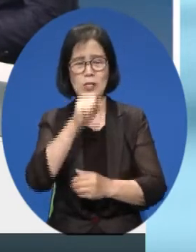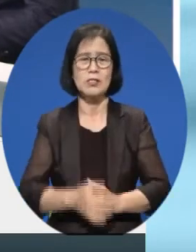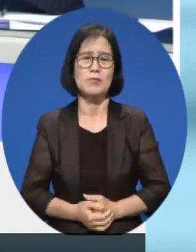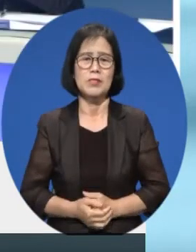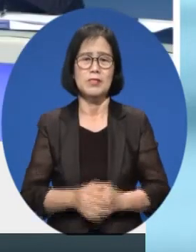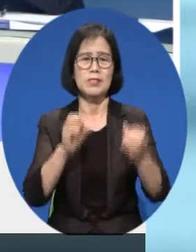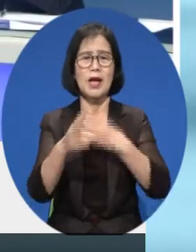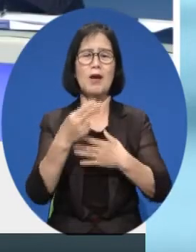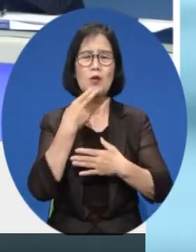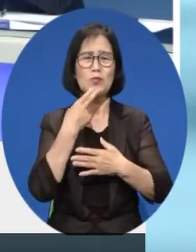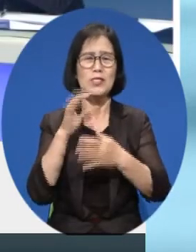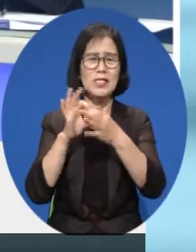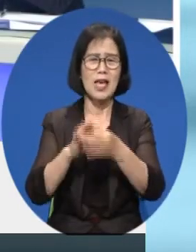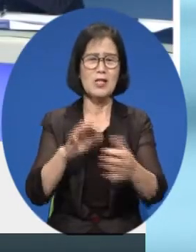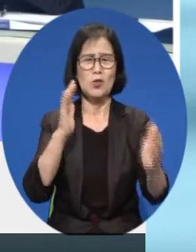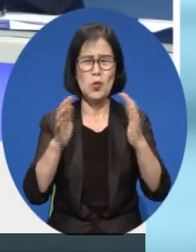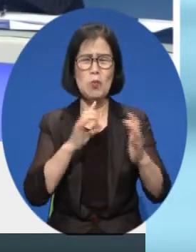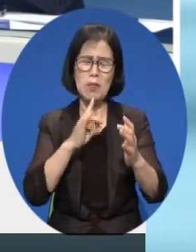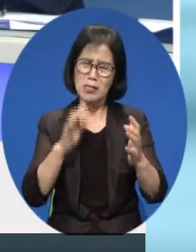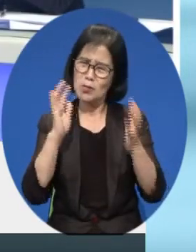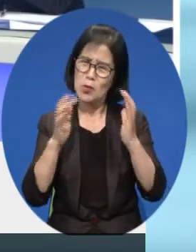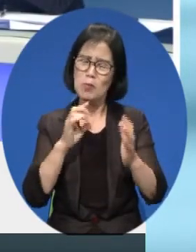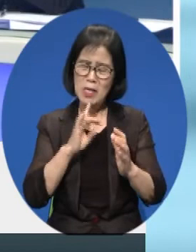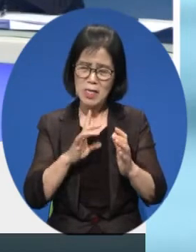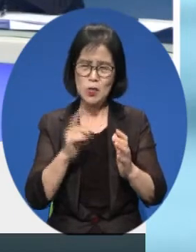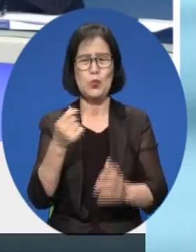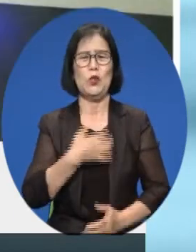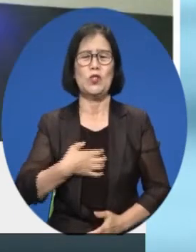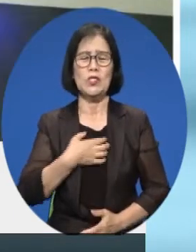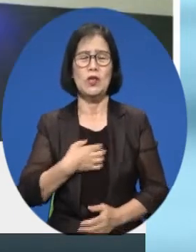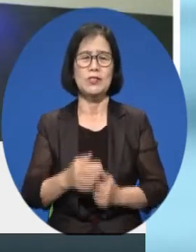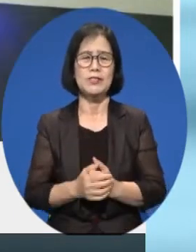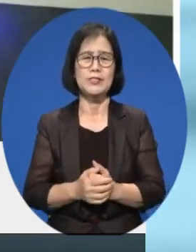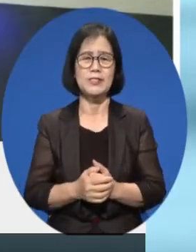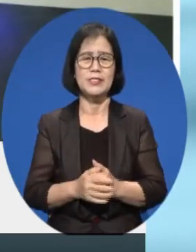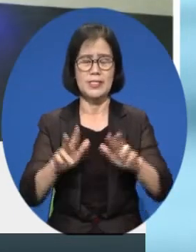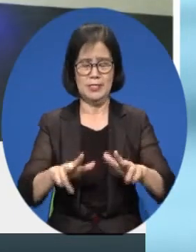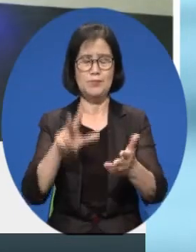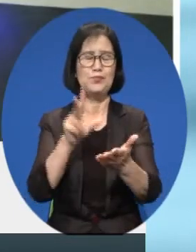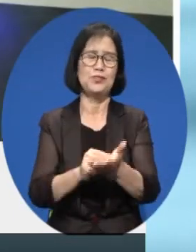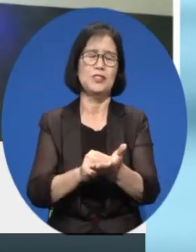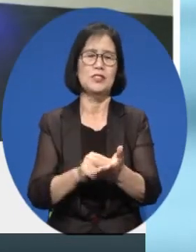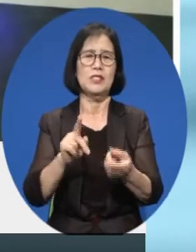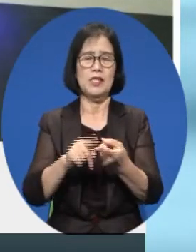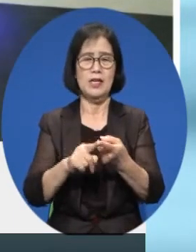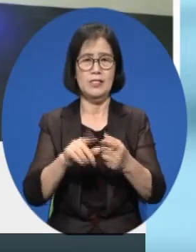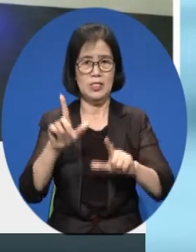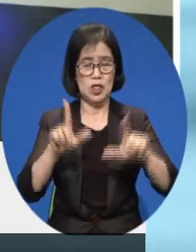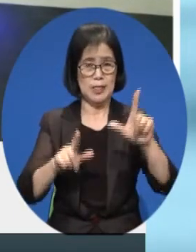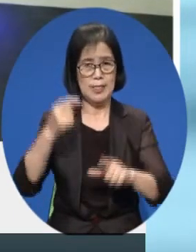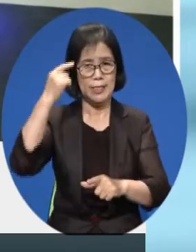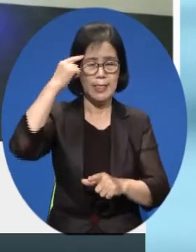답 없이 계속 토론만 하다가 마는 거 아닌 게 또 한편으로 걱정도 돼요. 흔쾌히 현재 네. 있는 문제들에 대한 현실